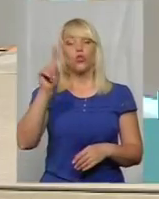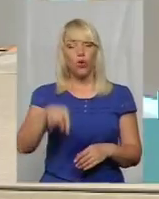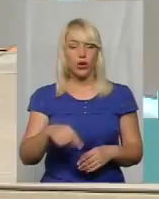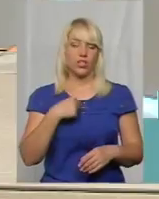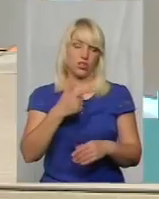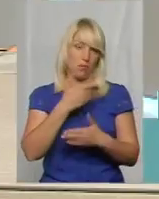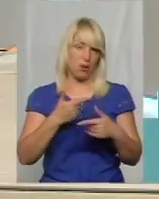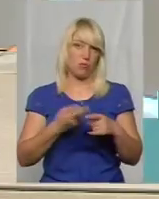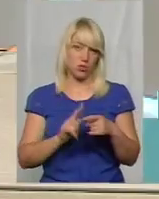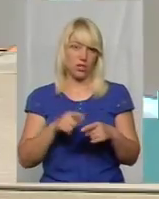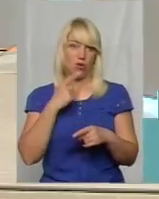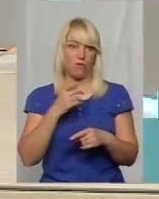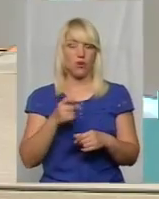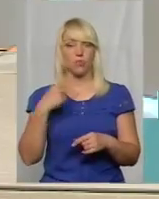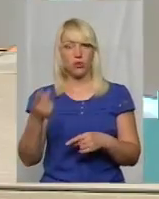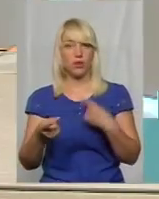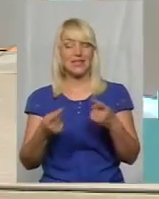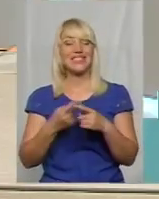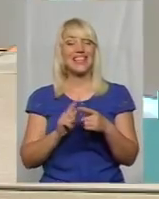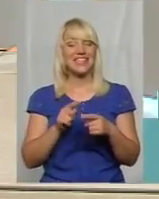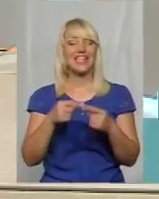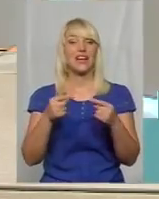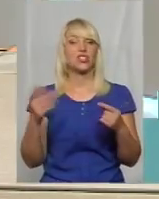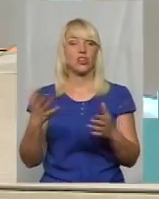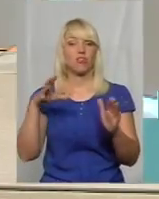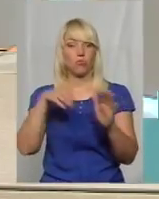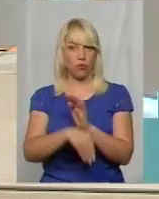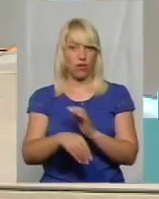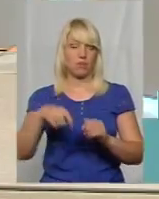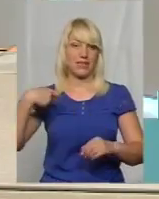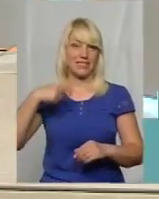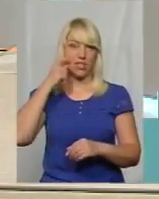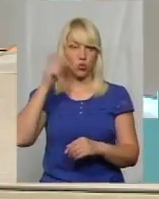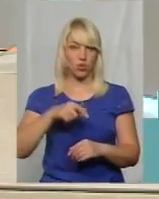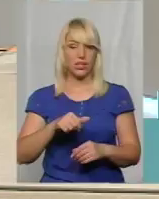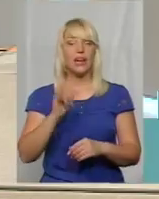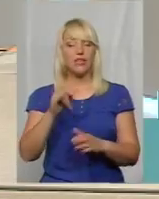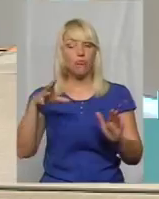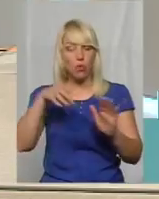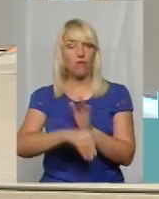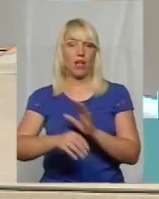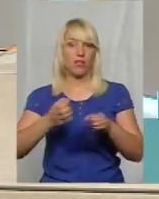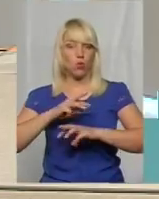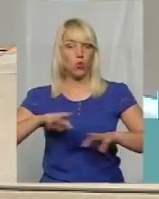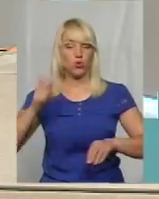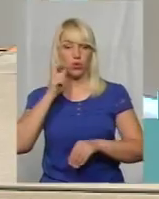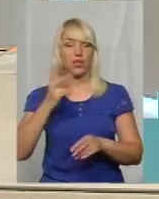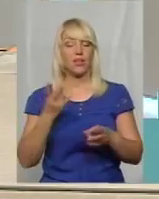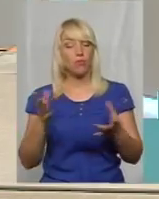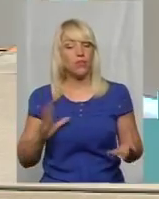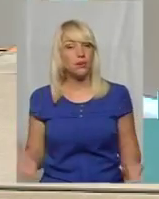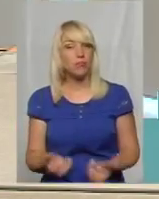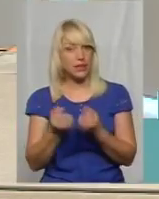і про інше. І це ті речі, які саме запровадив президент України, да? Саме запровадив уряд України, і які мають